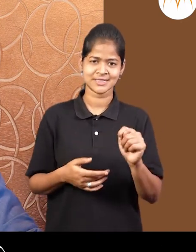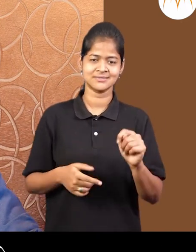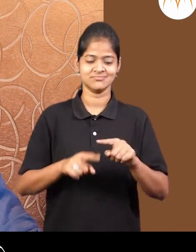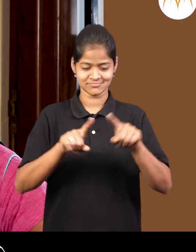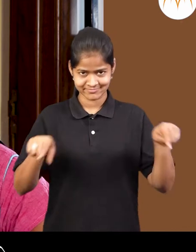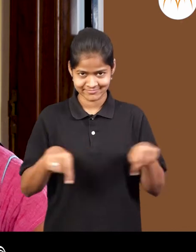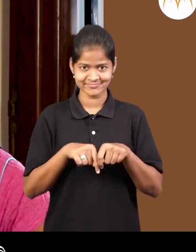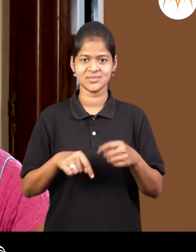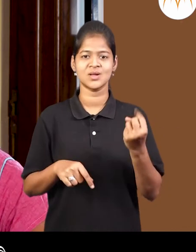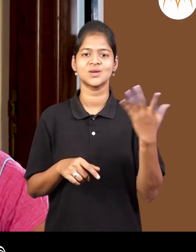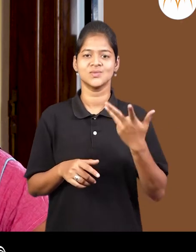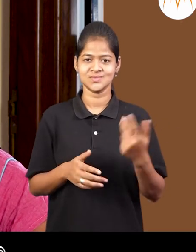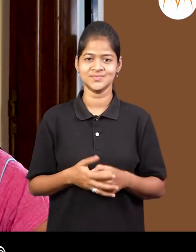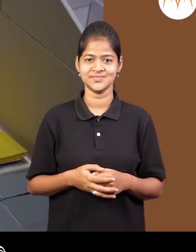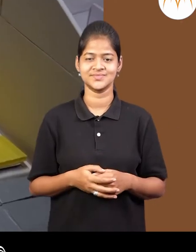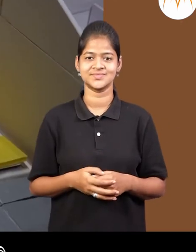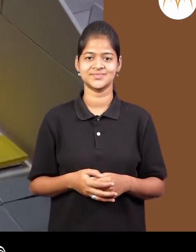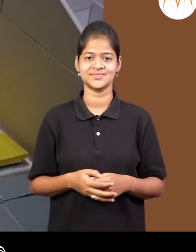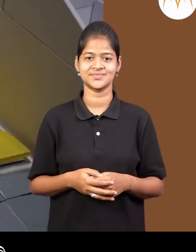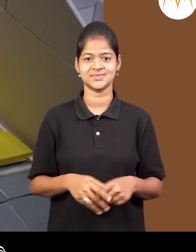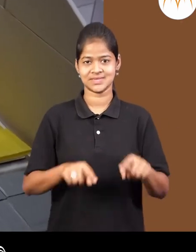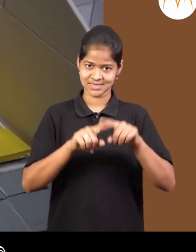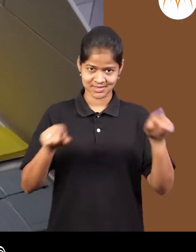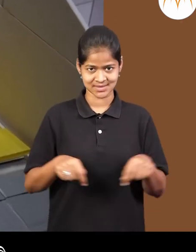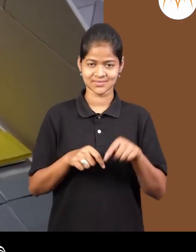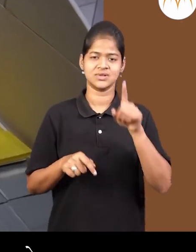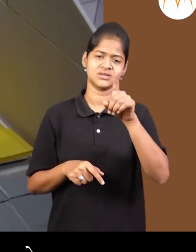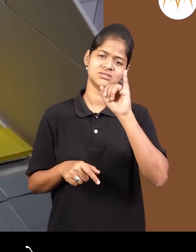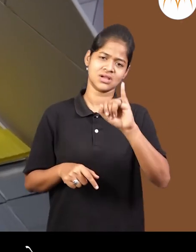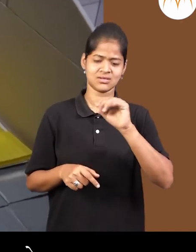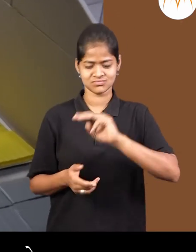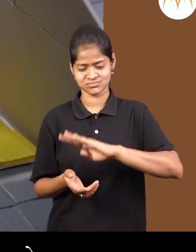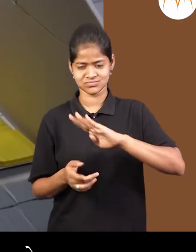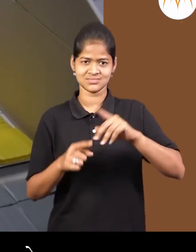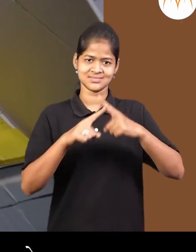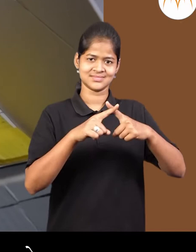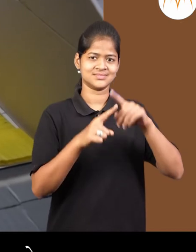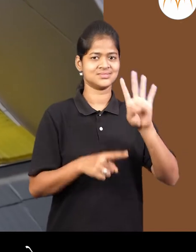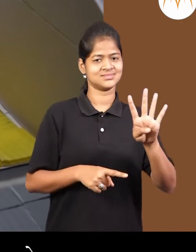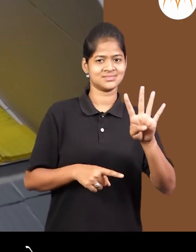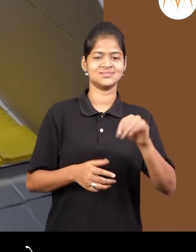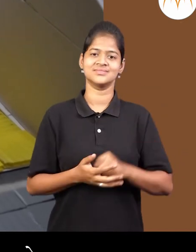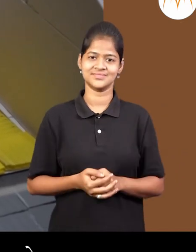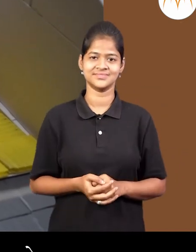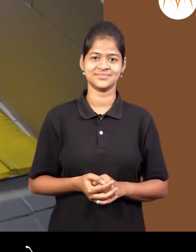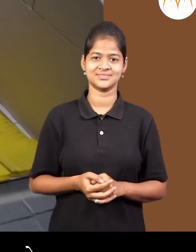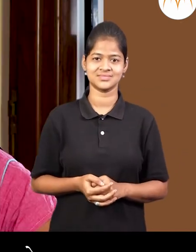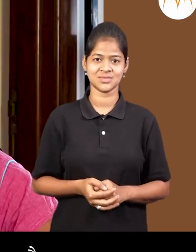परत एकदा बघूया. अंगणाचे क्षेत्रफळ 16 चौरस, 4 आडवे आणि 4 उभे चौरस